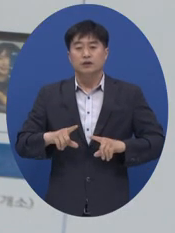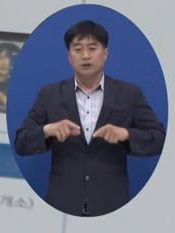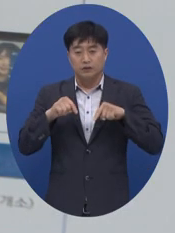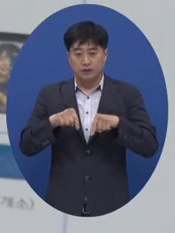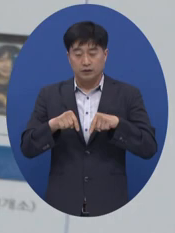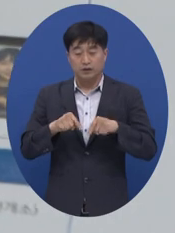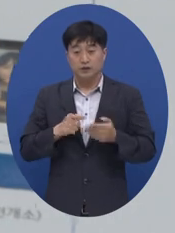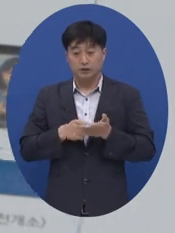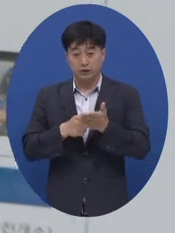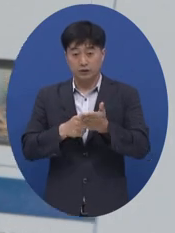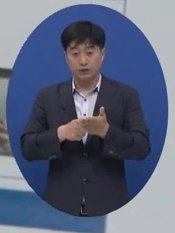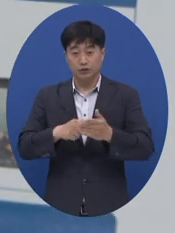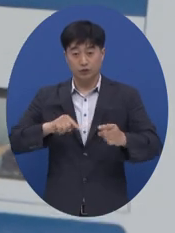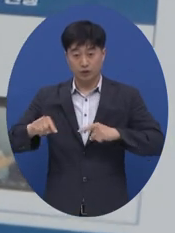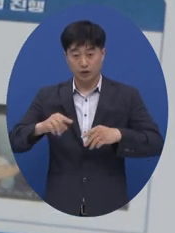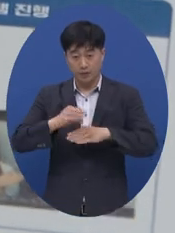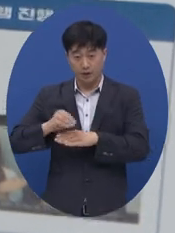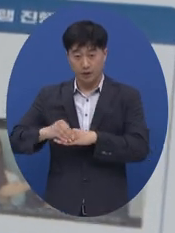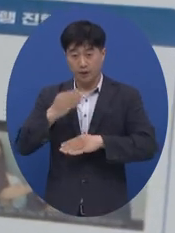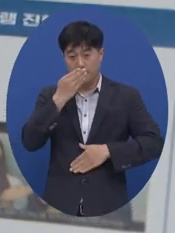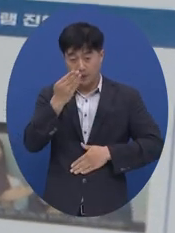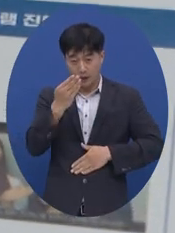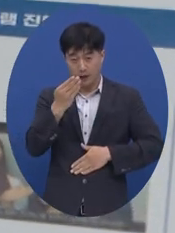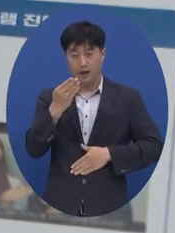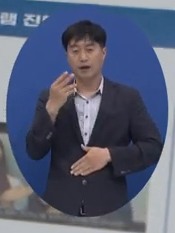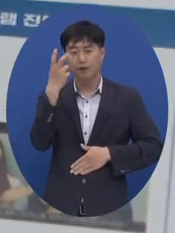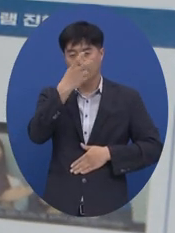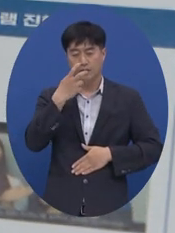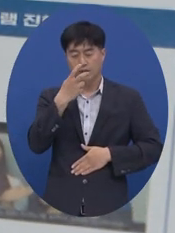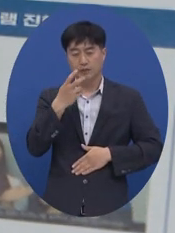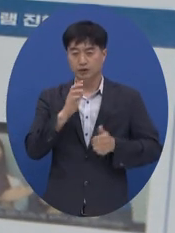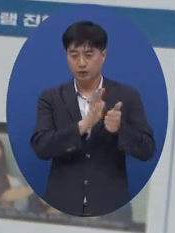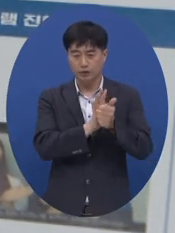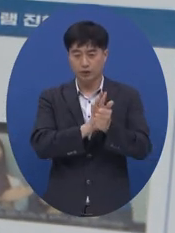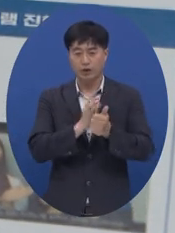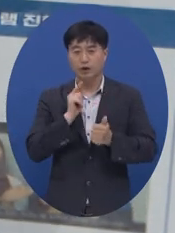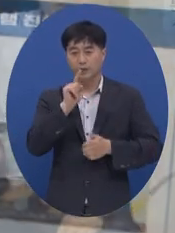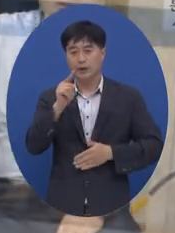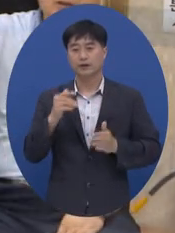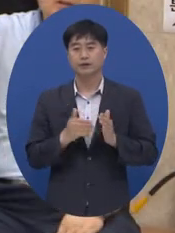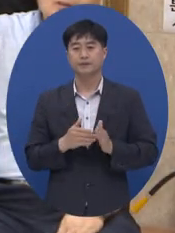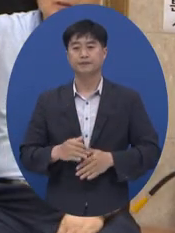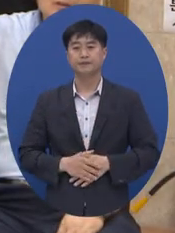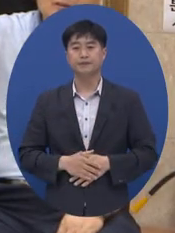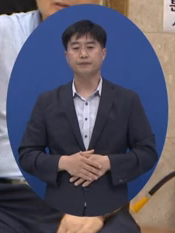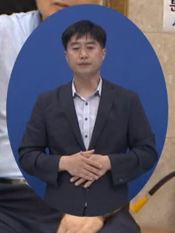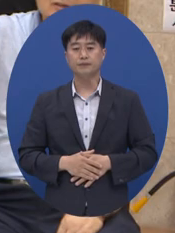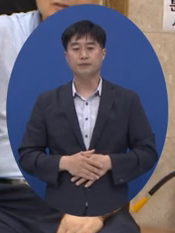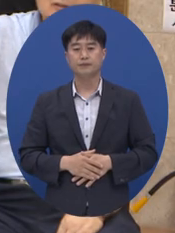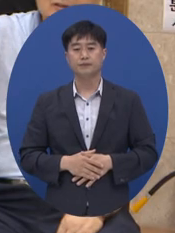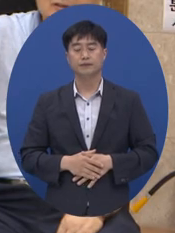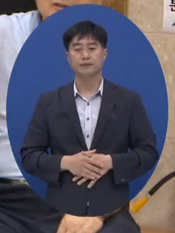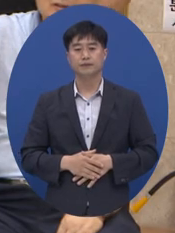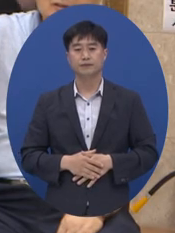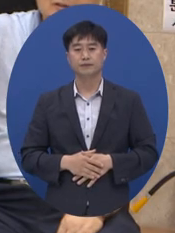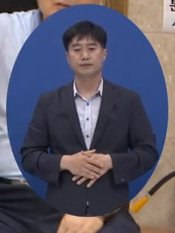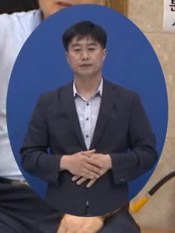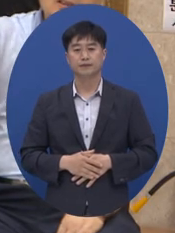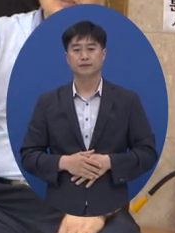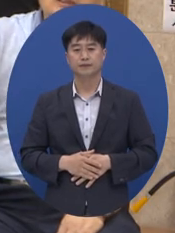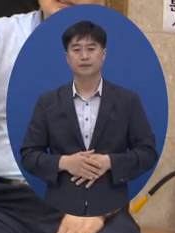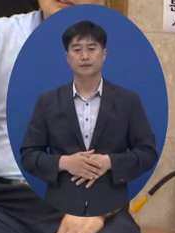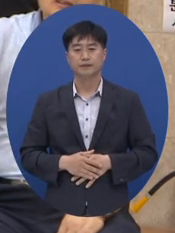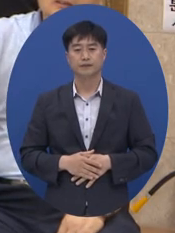이날 간담회에서 나온 의견을 정책에 반영할 수 있는지 파악해 지원하겠다고 밝혔습니다. 경기 GTV 한선지입니다.